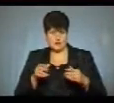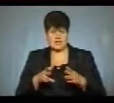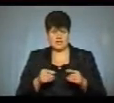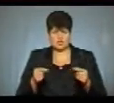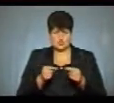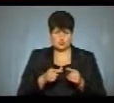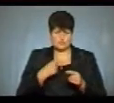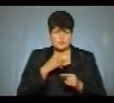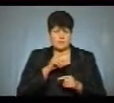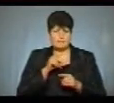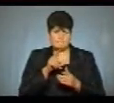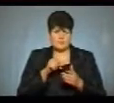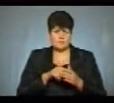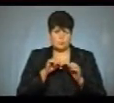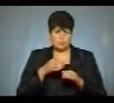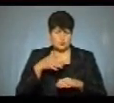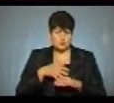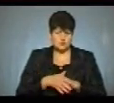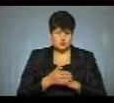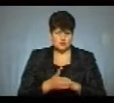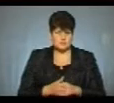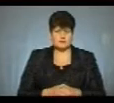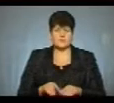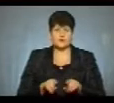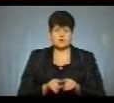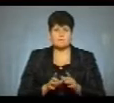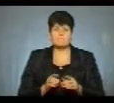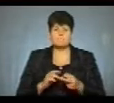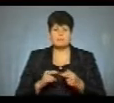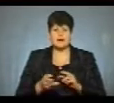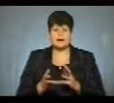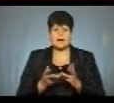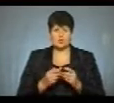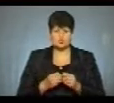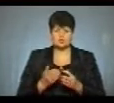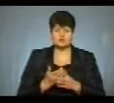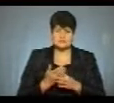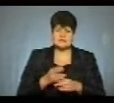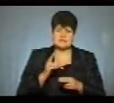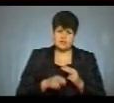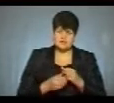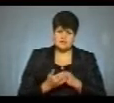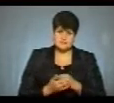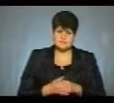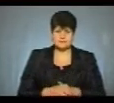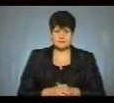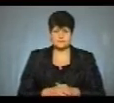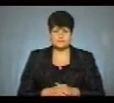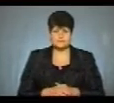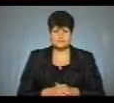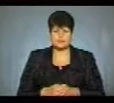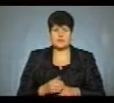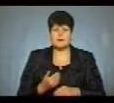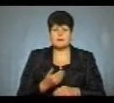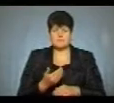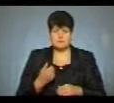запитання, щоб ми могли його зрозуміти. Отже, перерахунок субсидій, чи завершився він? Ми якраз в